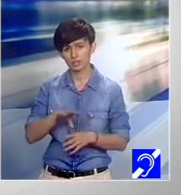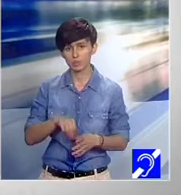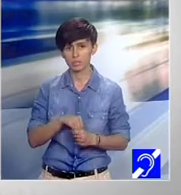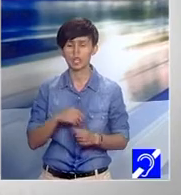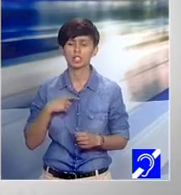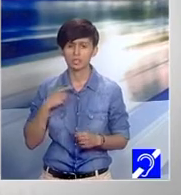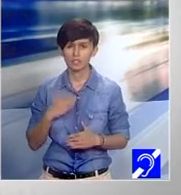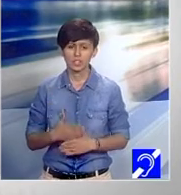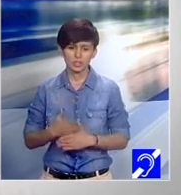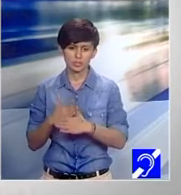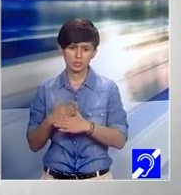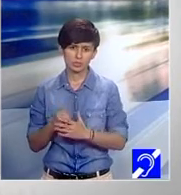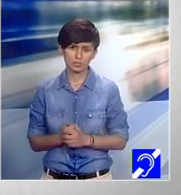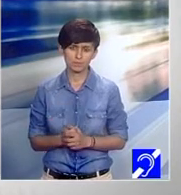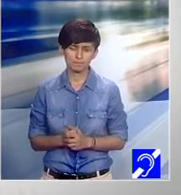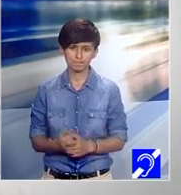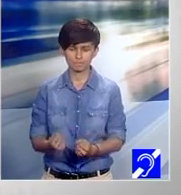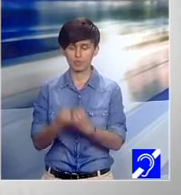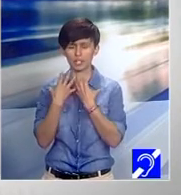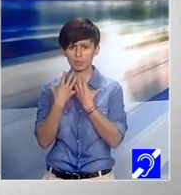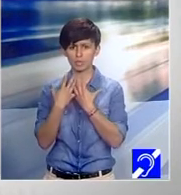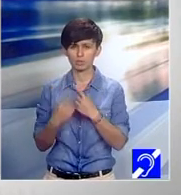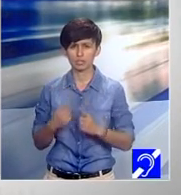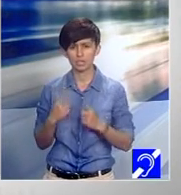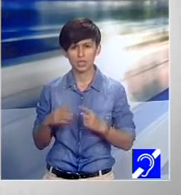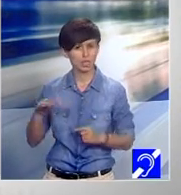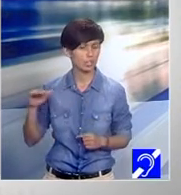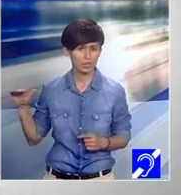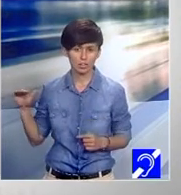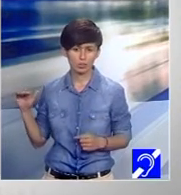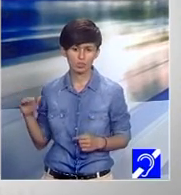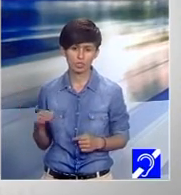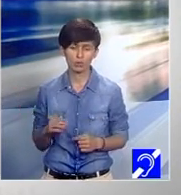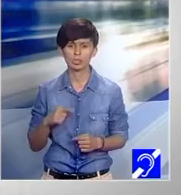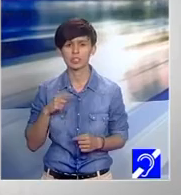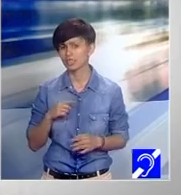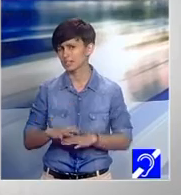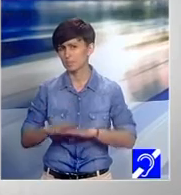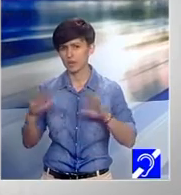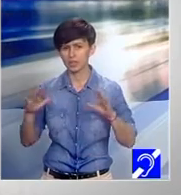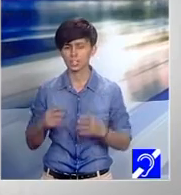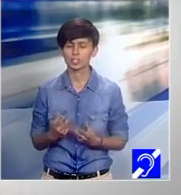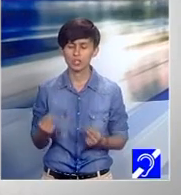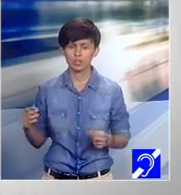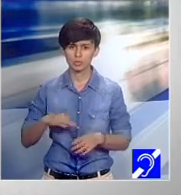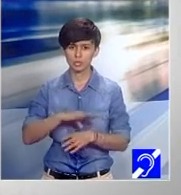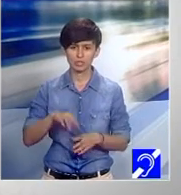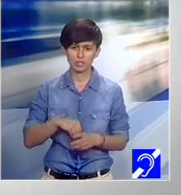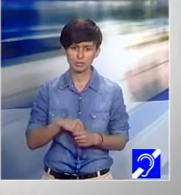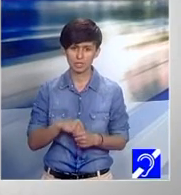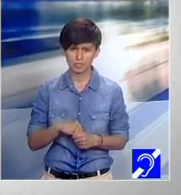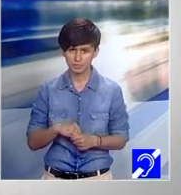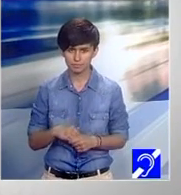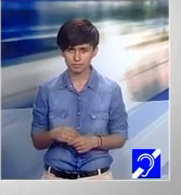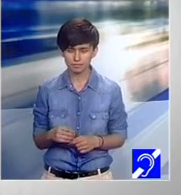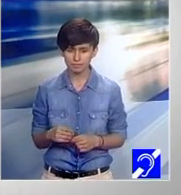Impactul în momentul când ai un copil confirmat este major. Și atunci mulți părinți, să știți că au tendința să cadă,